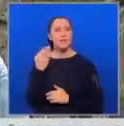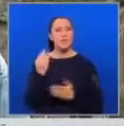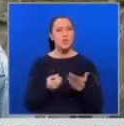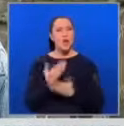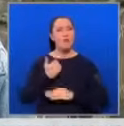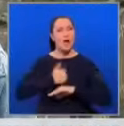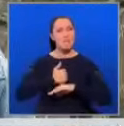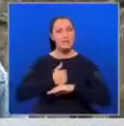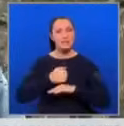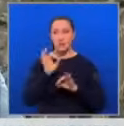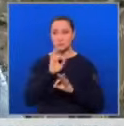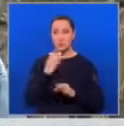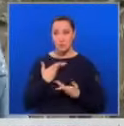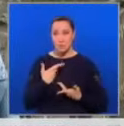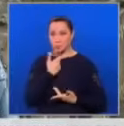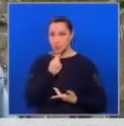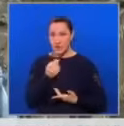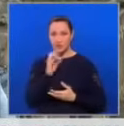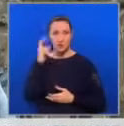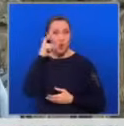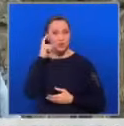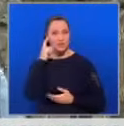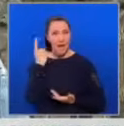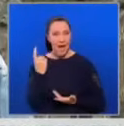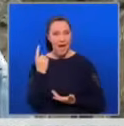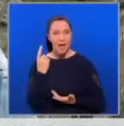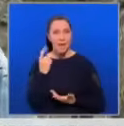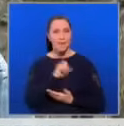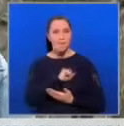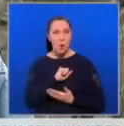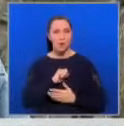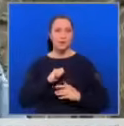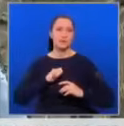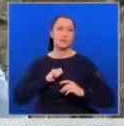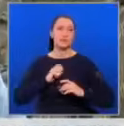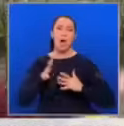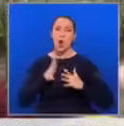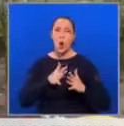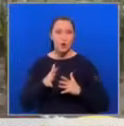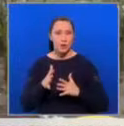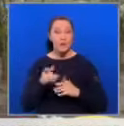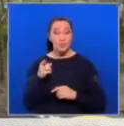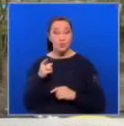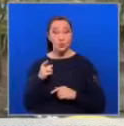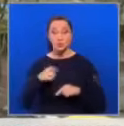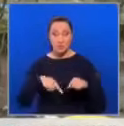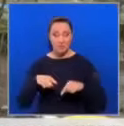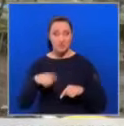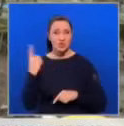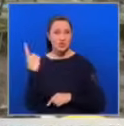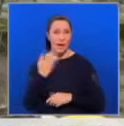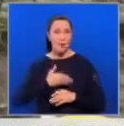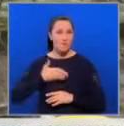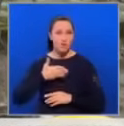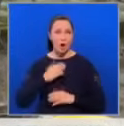кметица нито не познава нито знае болките нест болките на хората тука се движат само